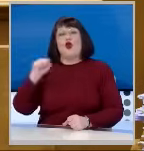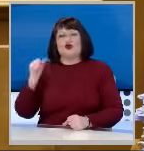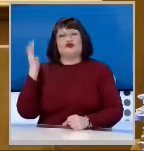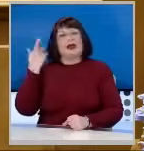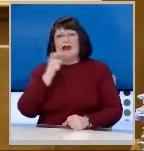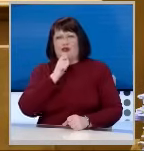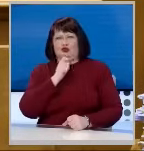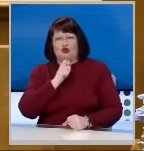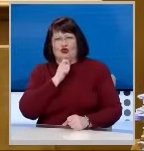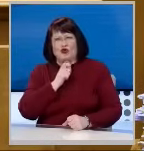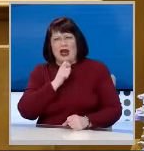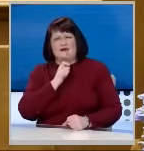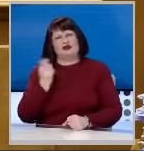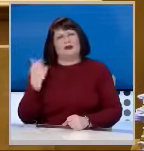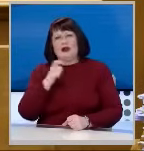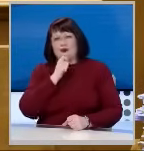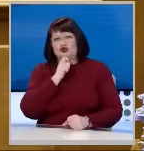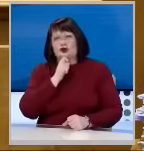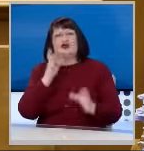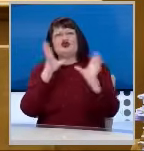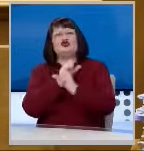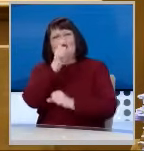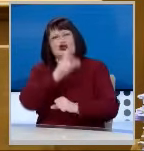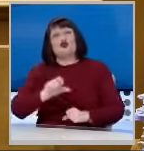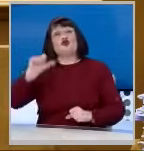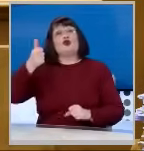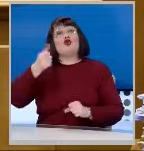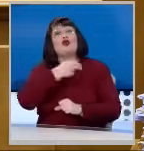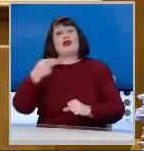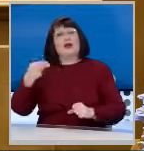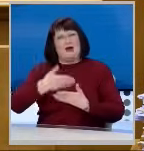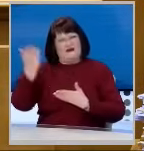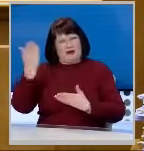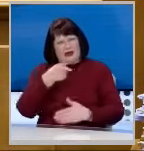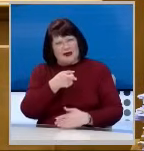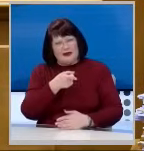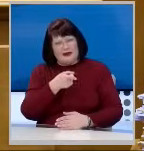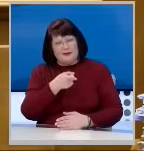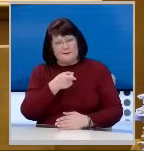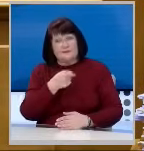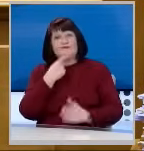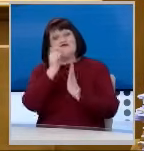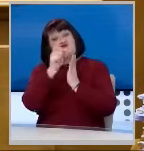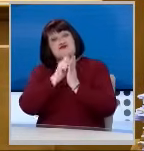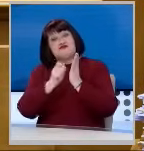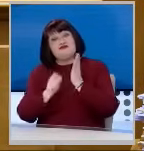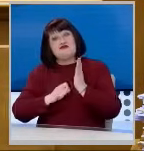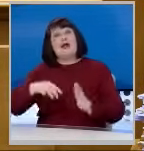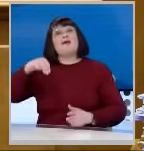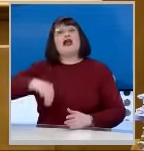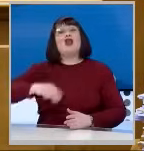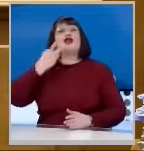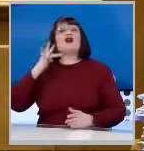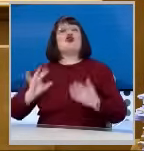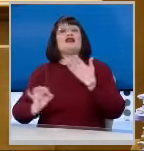προηγούμενη θητεία του του πρώτου θέματος που εξυμνούσε τον μιχαλολιάκο της χρυσής